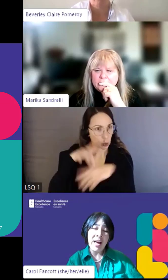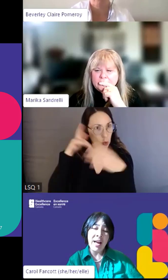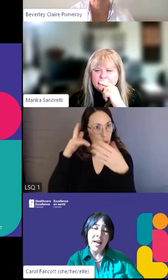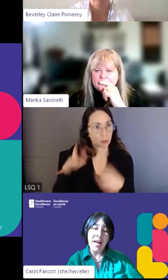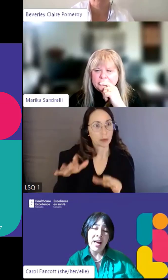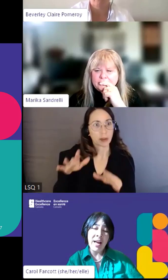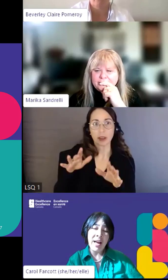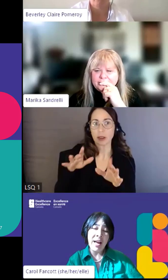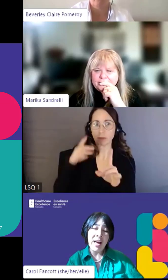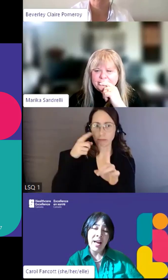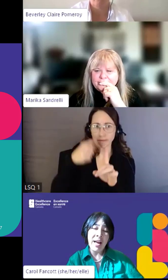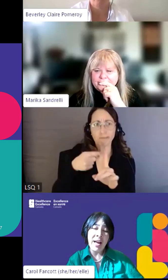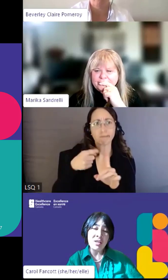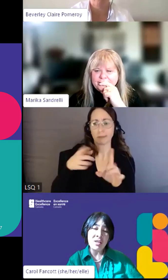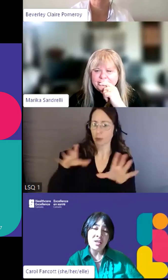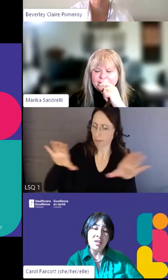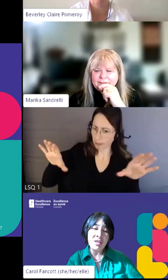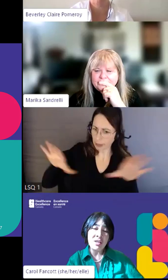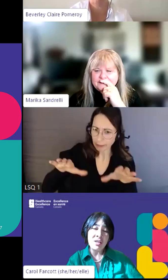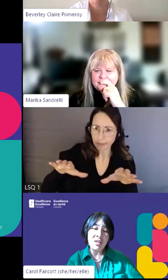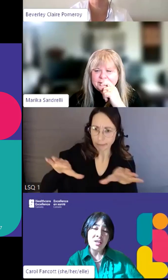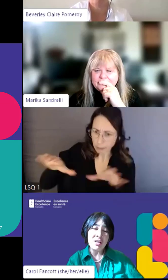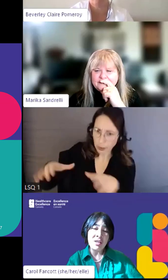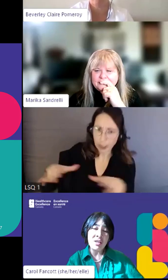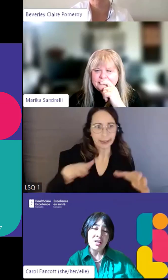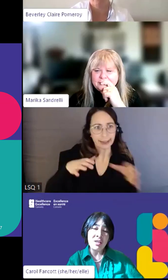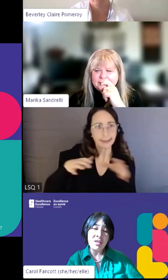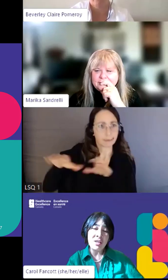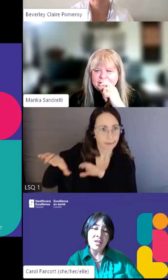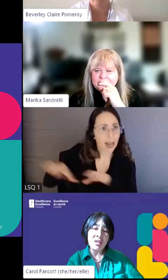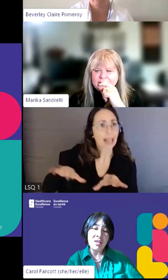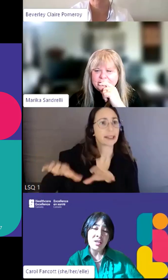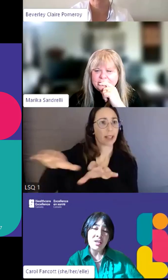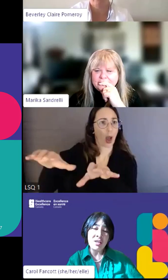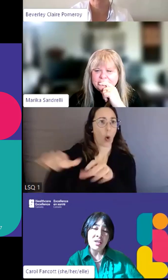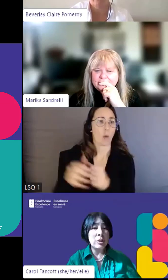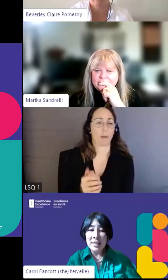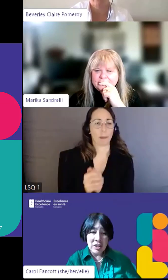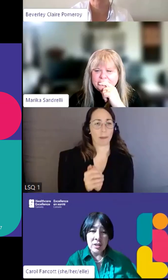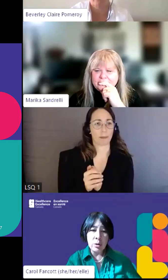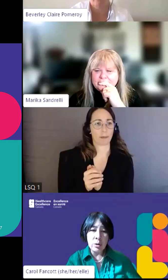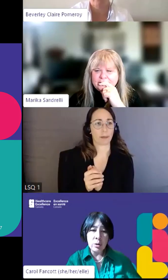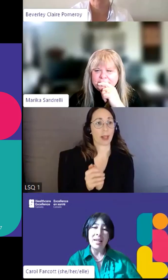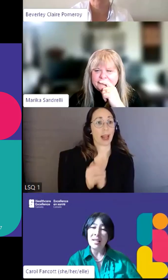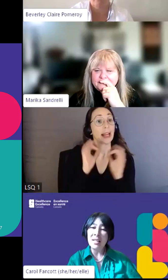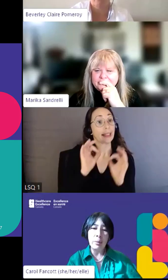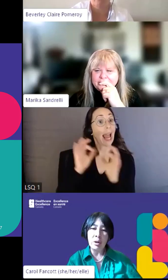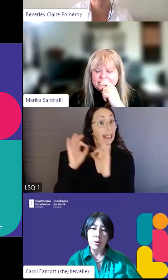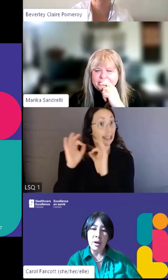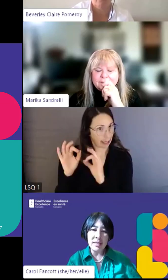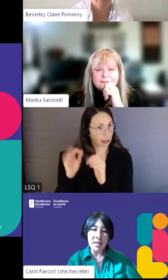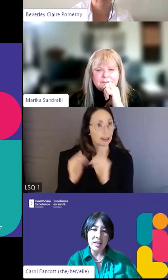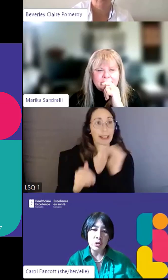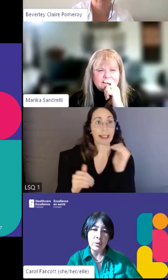La qualité, l'équité, ces séances vont utiliser des études de cas